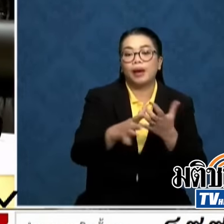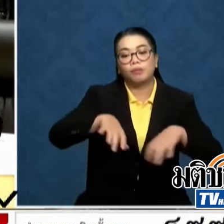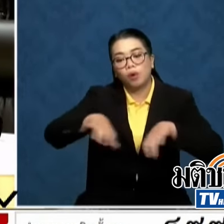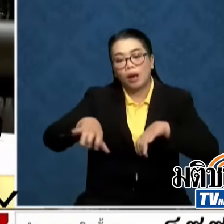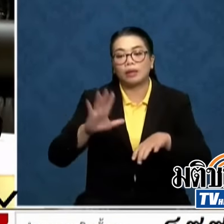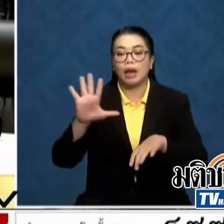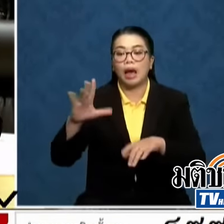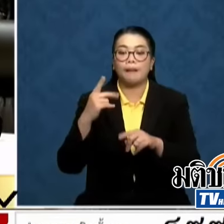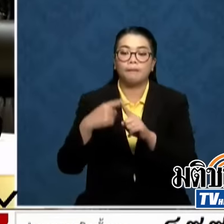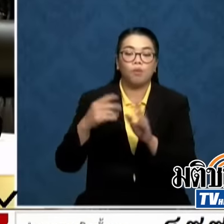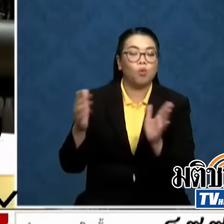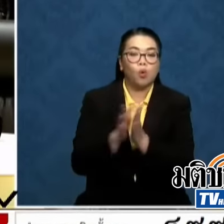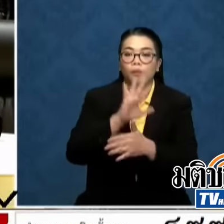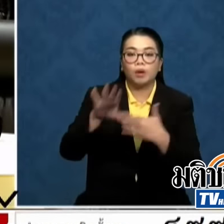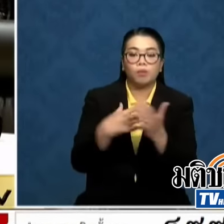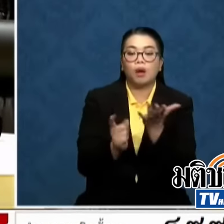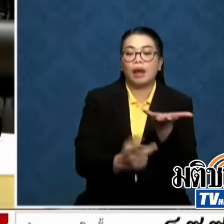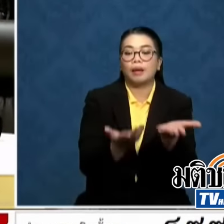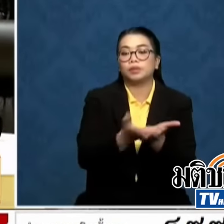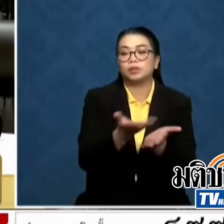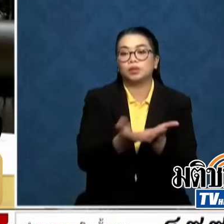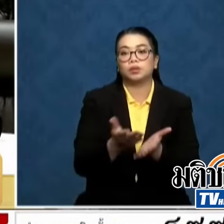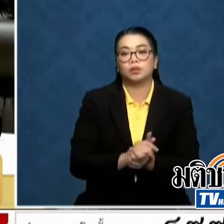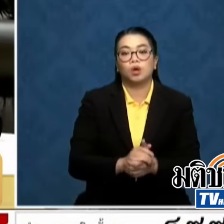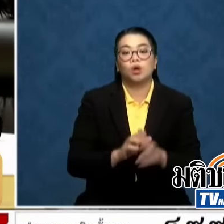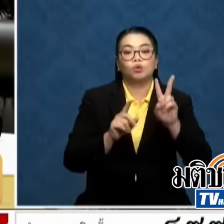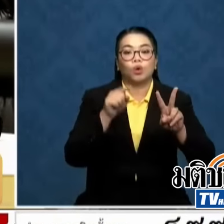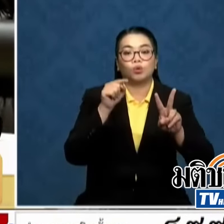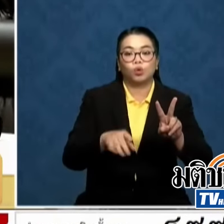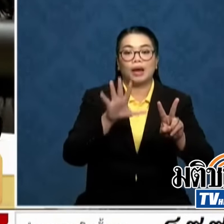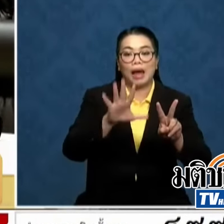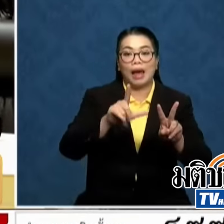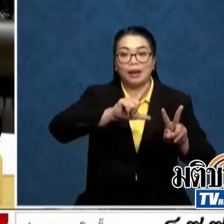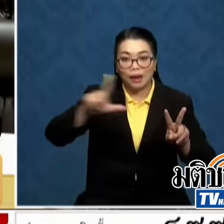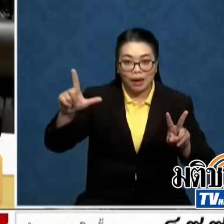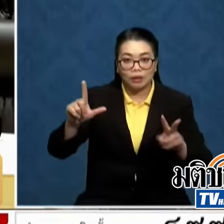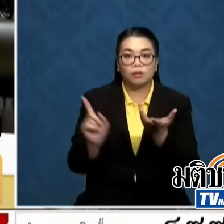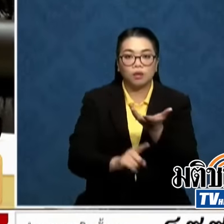ของท่านอีก5บาทรวมเบ็ดเสร็จทั้งหมดเนี่ยท่านรับซื้อได้ 2.5 ล้านกิโล